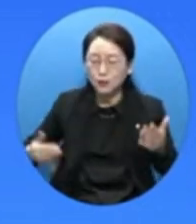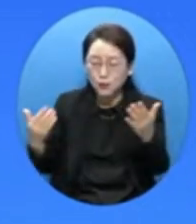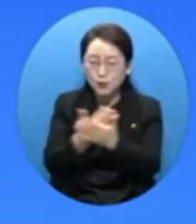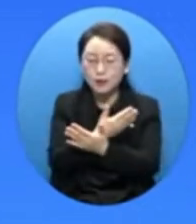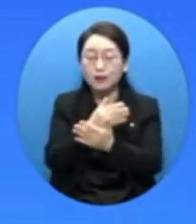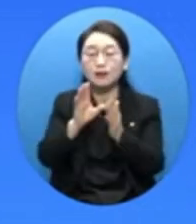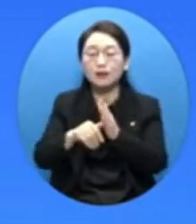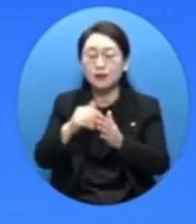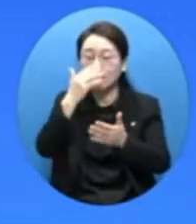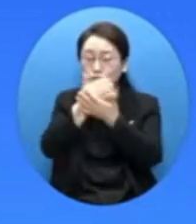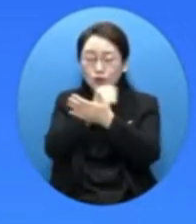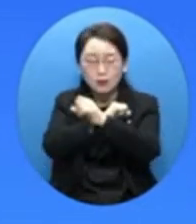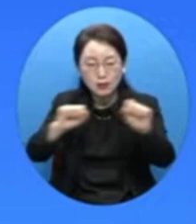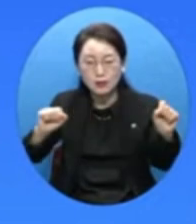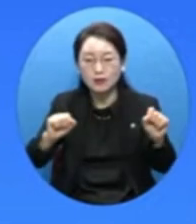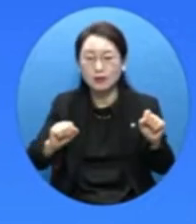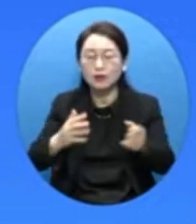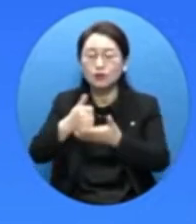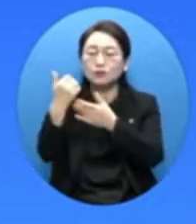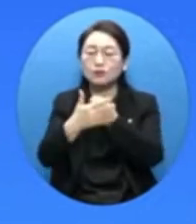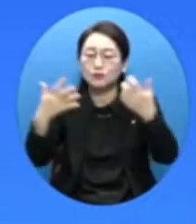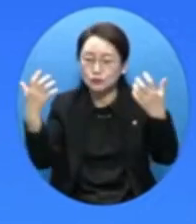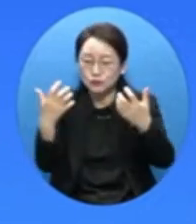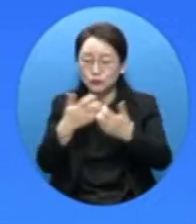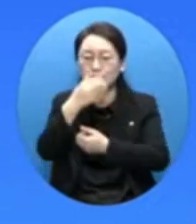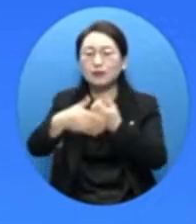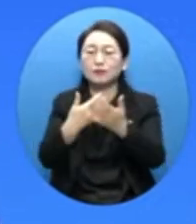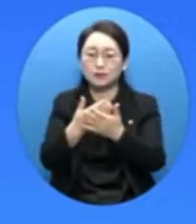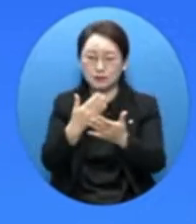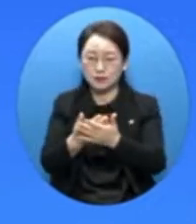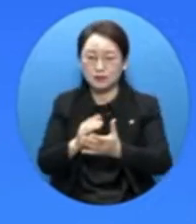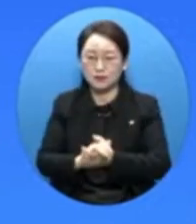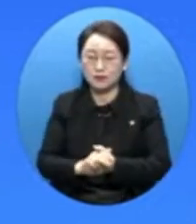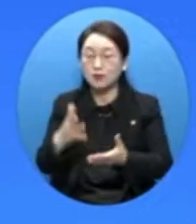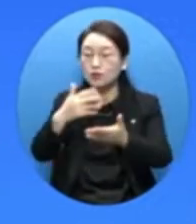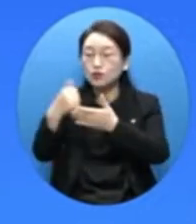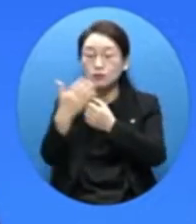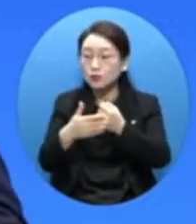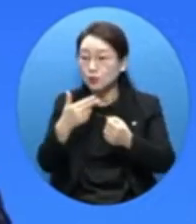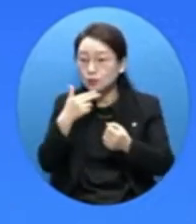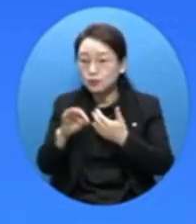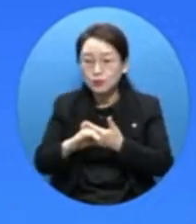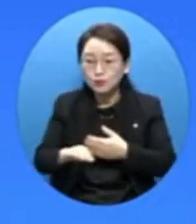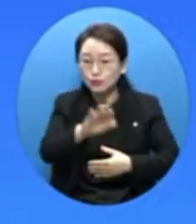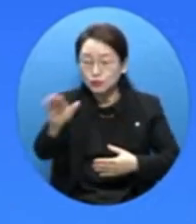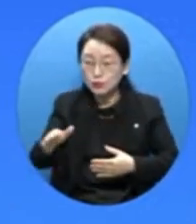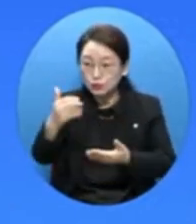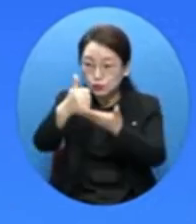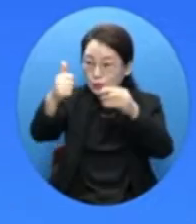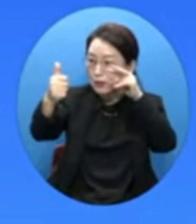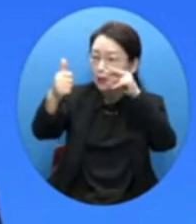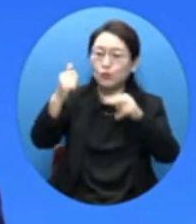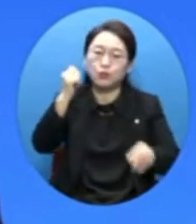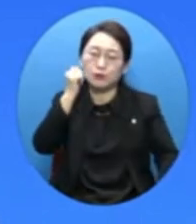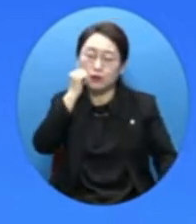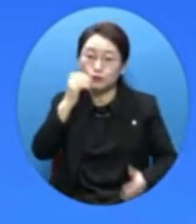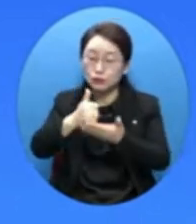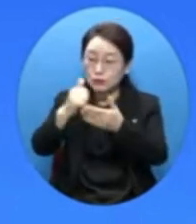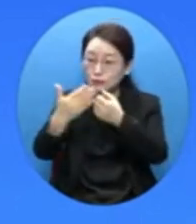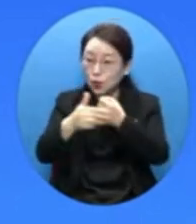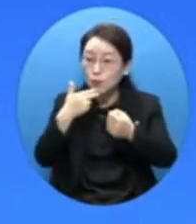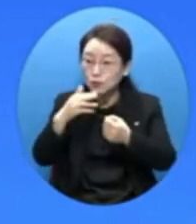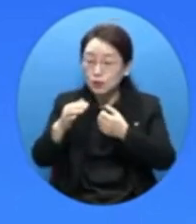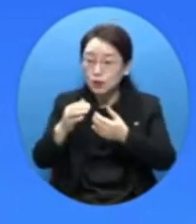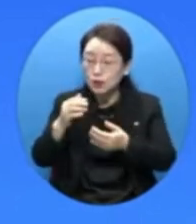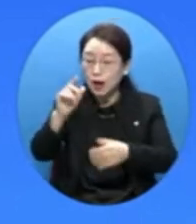때 우리 죄를 사하여 주시고 주님의 은혜로 충만케 하여 주옵소서. 주님의 은혜가 없다면 우리는 주님을 바라볼 수도 없습니다. 주님의 은혜가 없다면 우리 하루